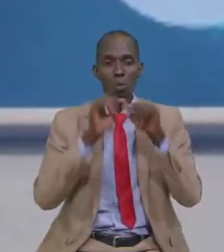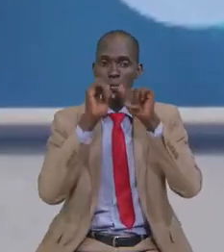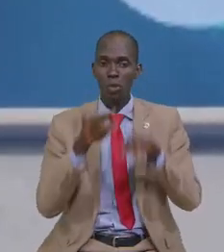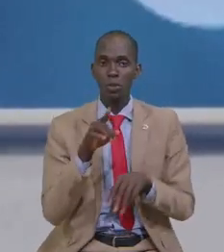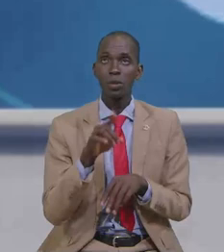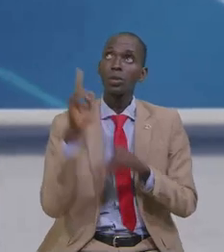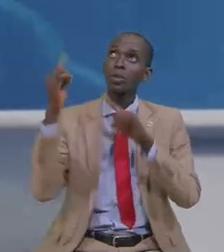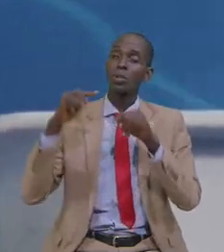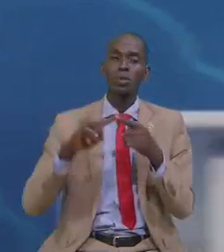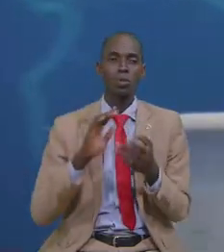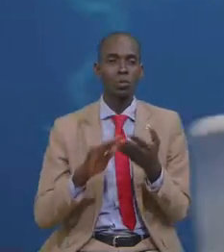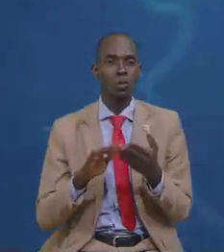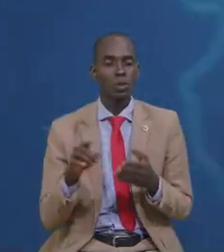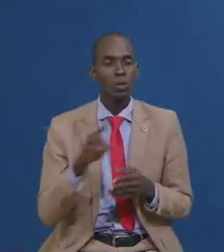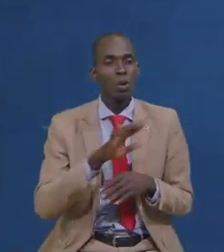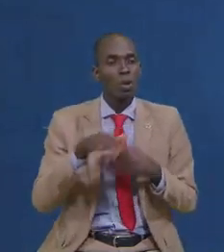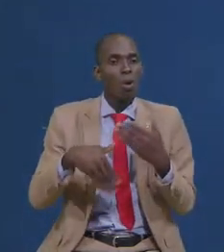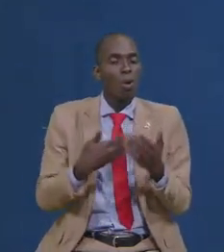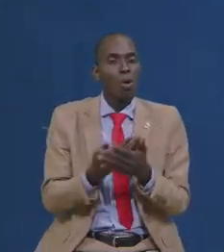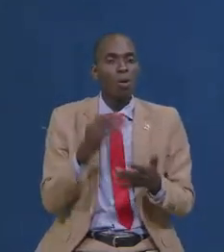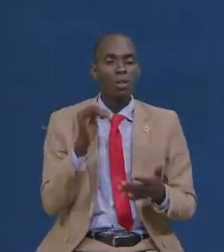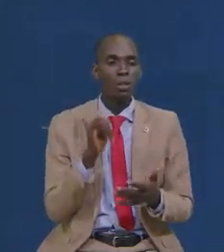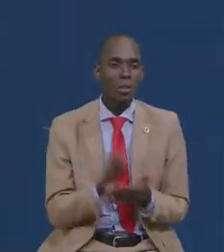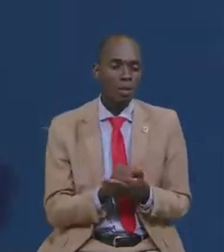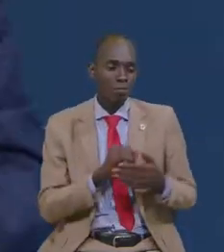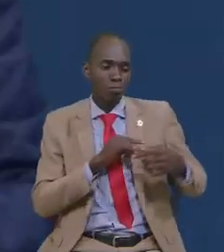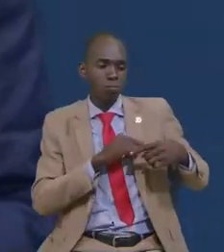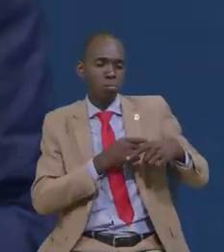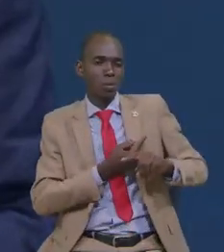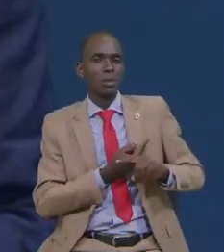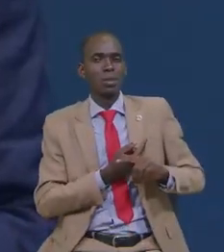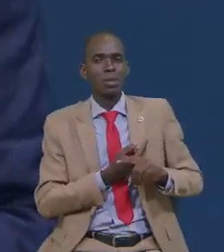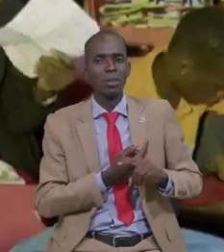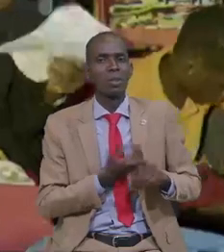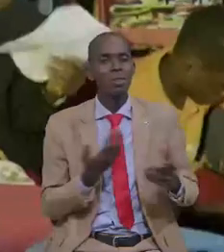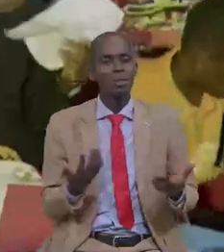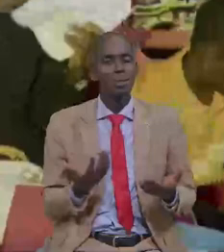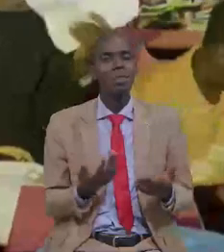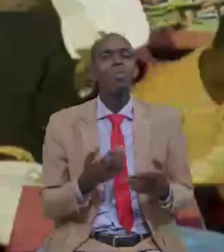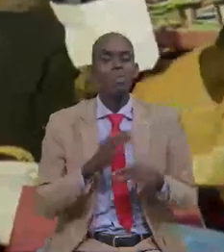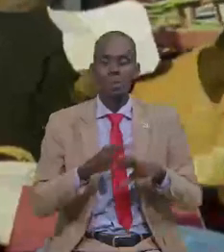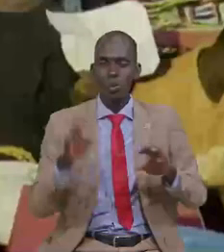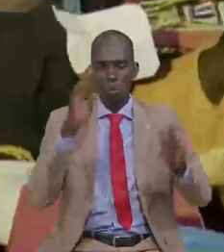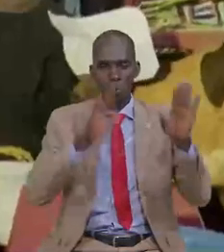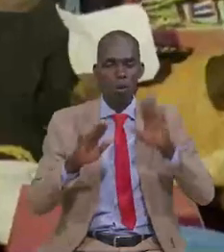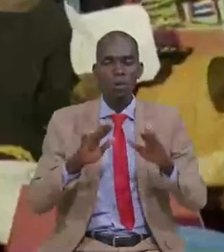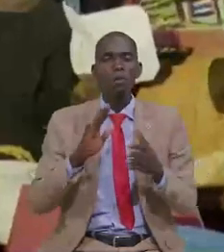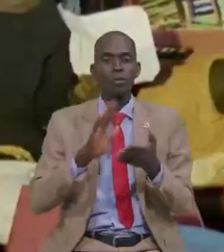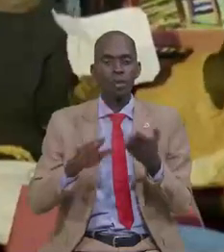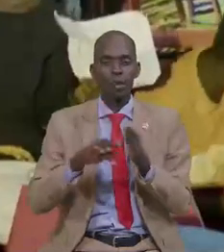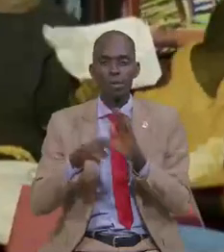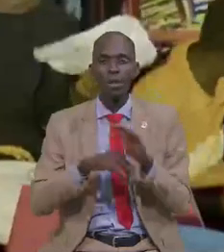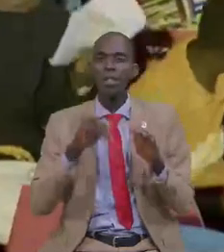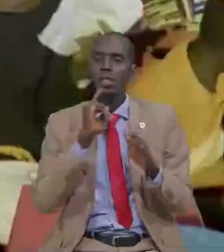Christ vient vous bénir, il vient vous pardonner toute la culpabilité. Pourquoi j'ai fait cela? Le pardon vous